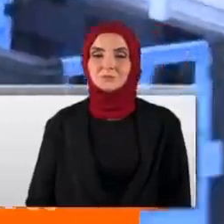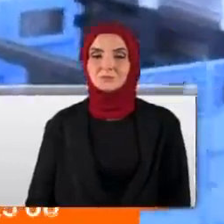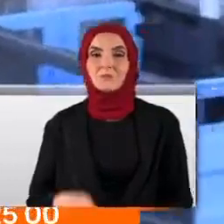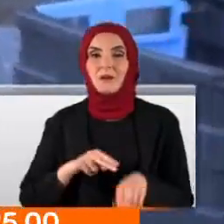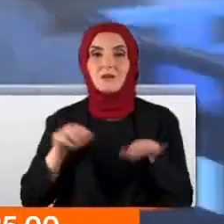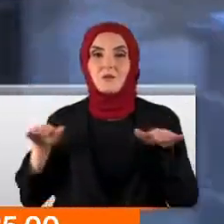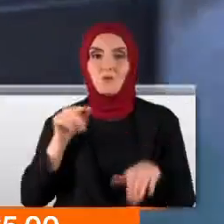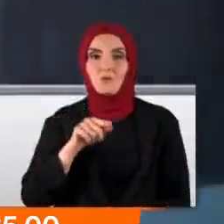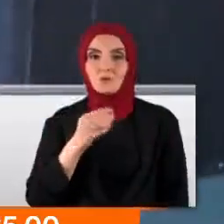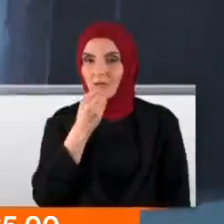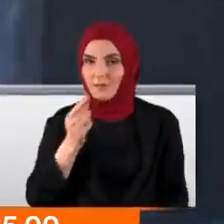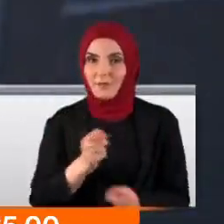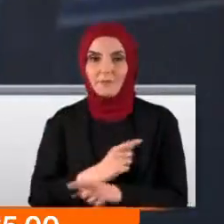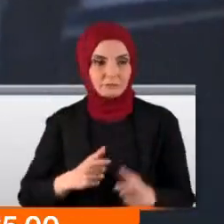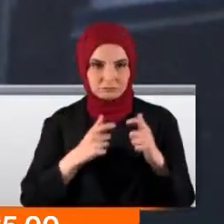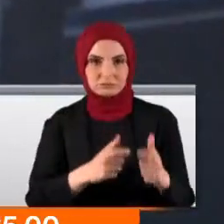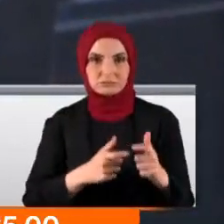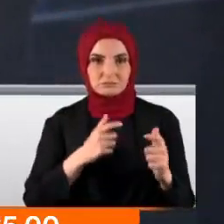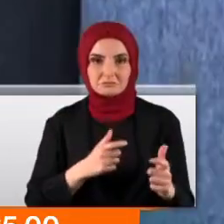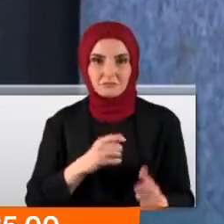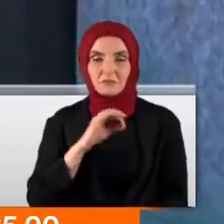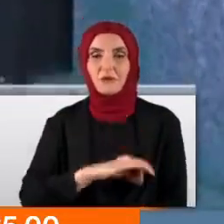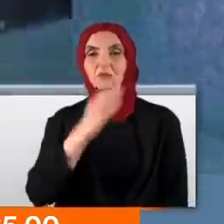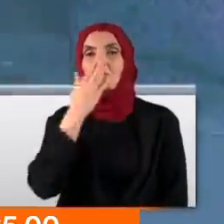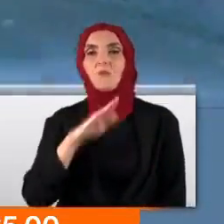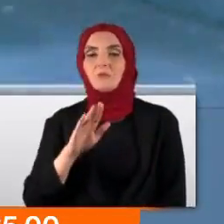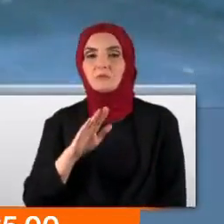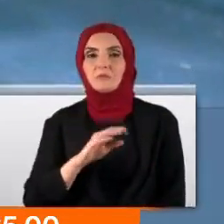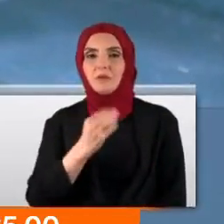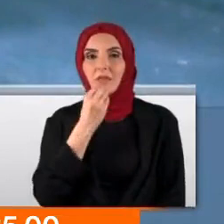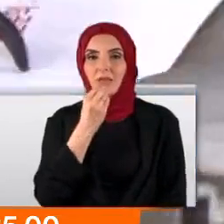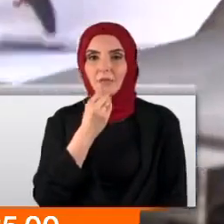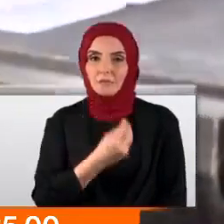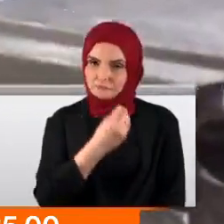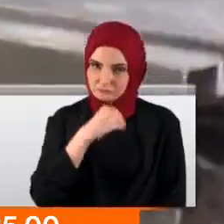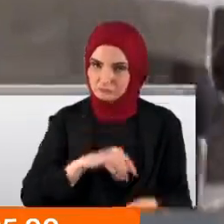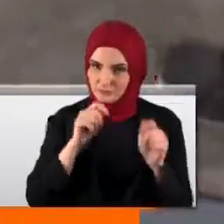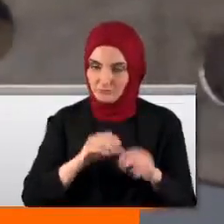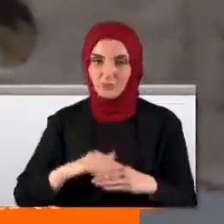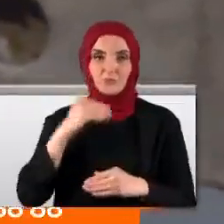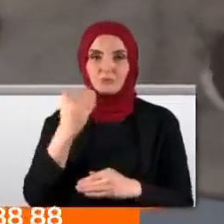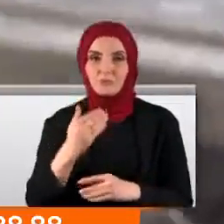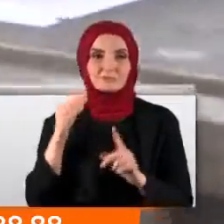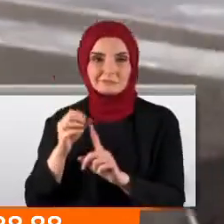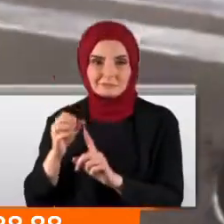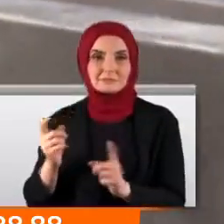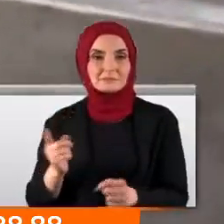Kargayı beslemek de pek fayda etmemiş. Yemeğini alıyor ama sonrasında yine yapacağını yapıyor.